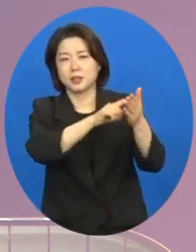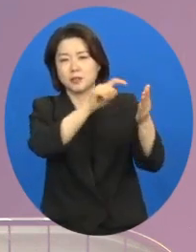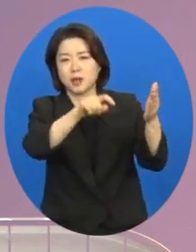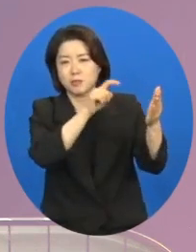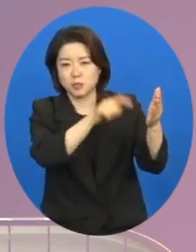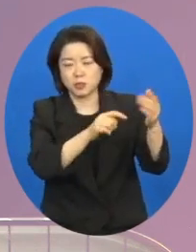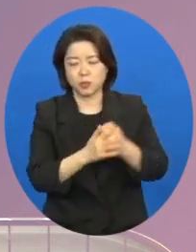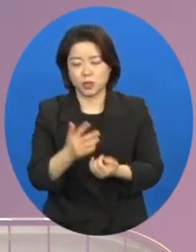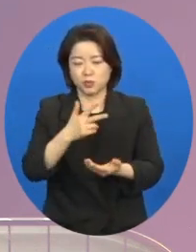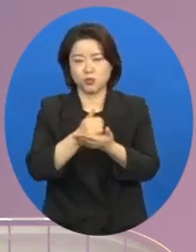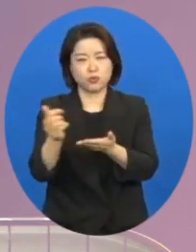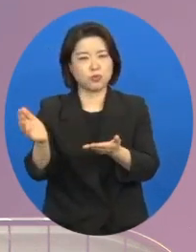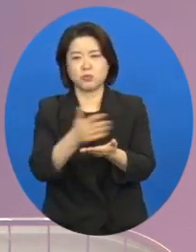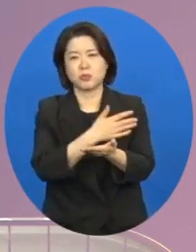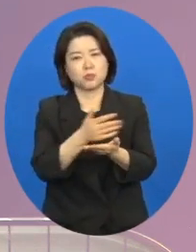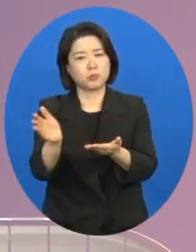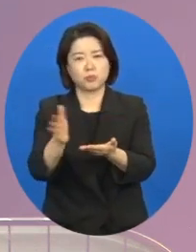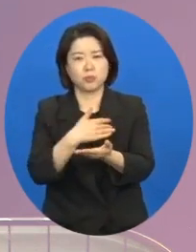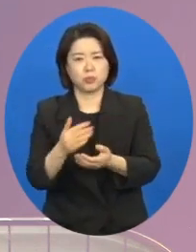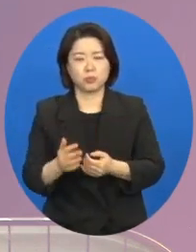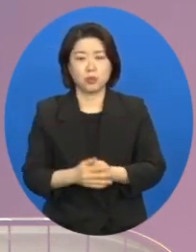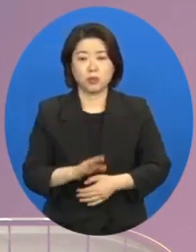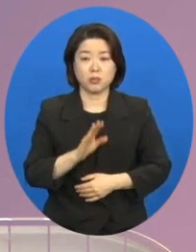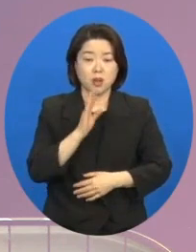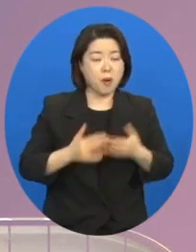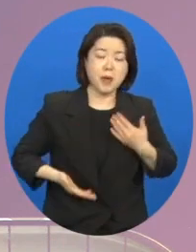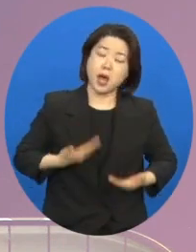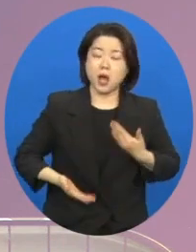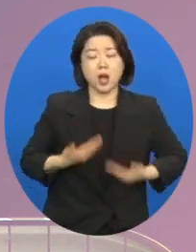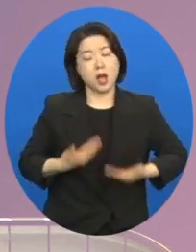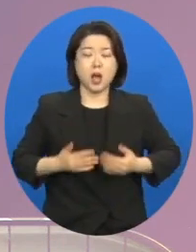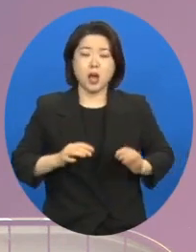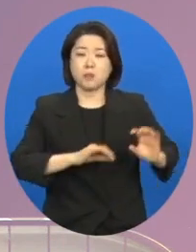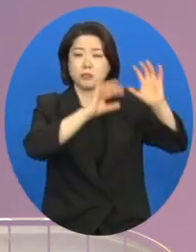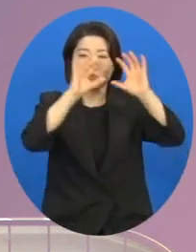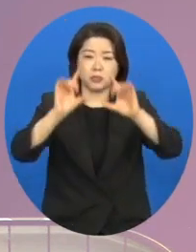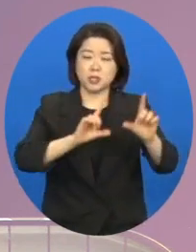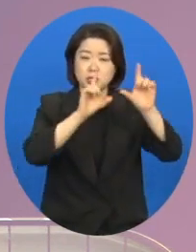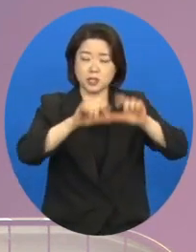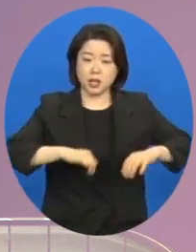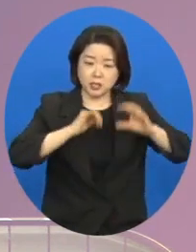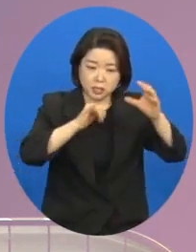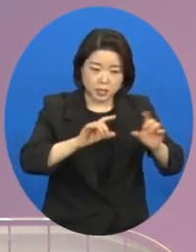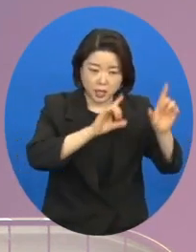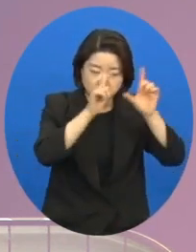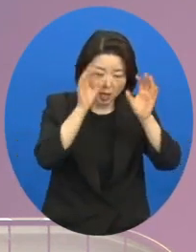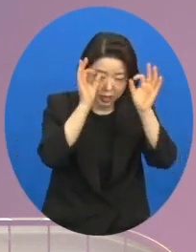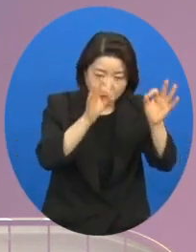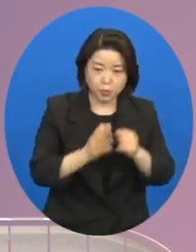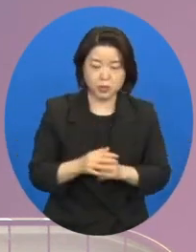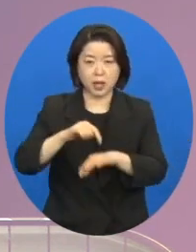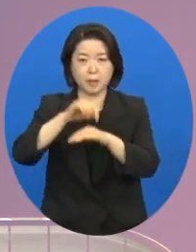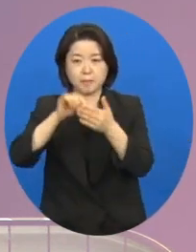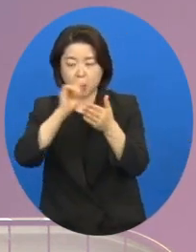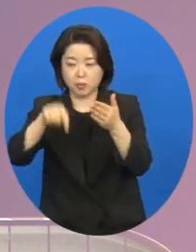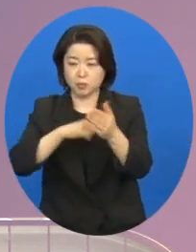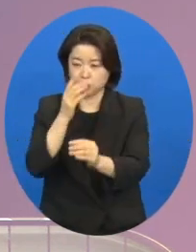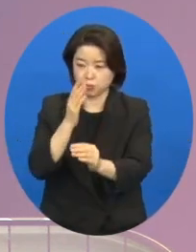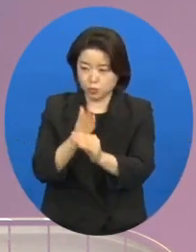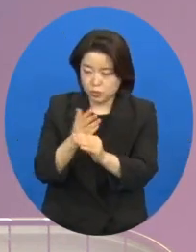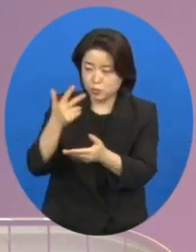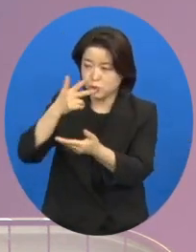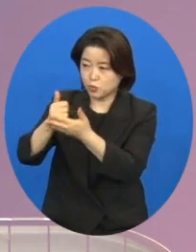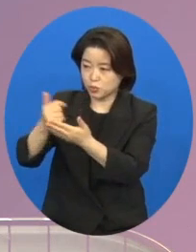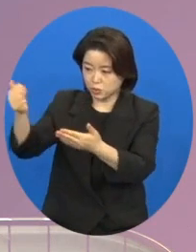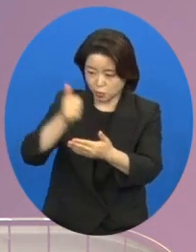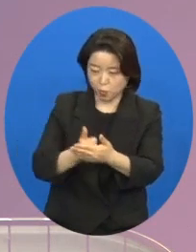마음에는 주님이 없다는 겁니다. 너무나 분주한 삶, 바쁜 삶을 살다가 보니까 그들의 마음의 중심에는 주님이